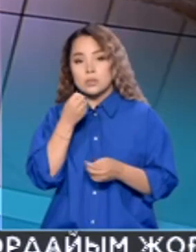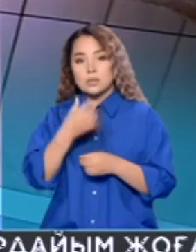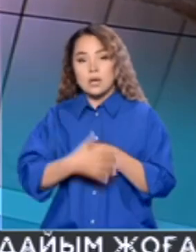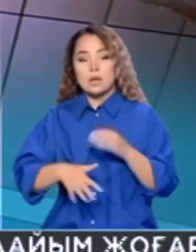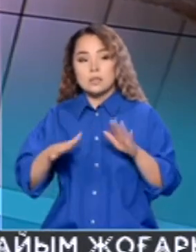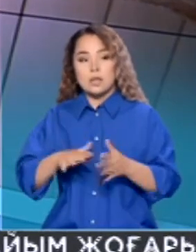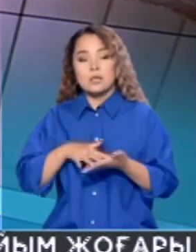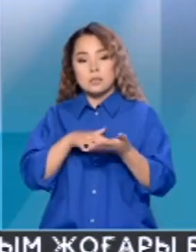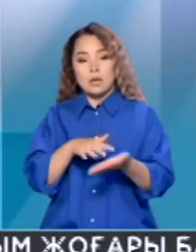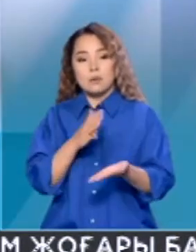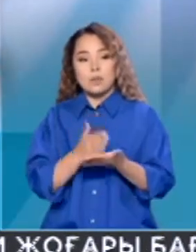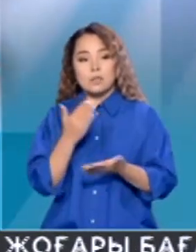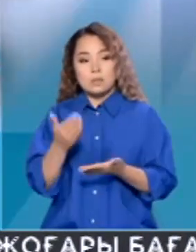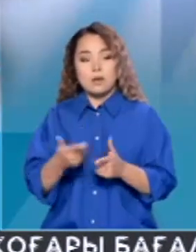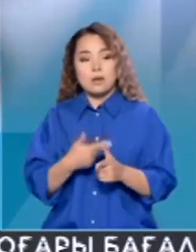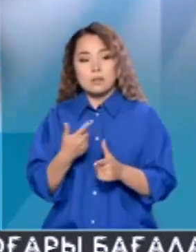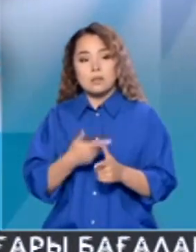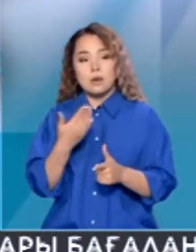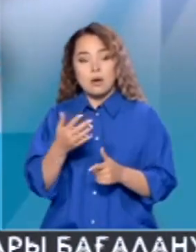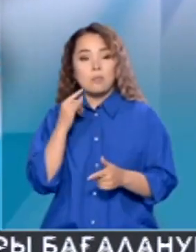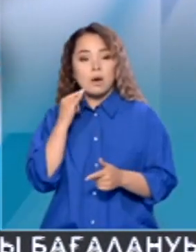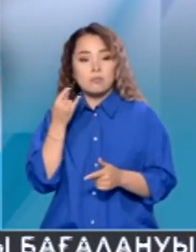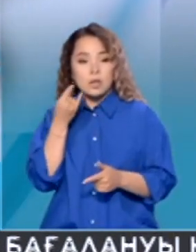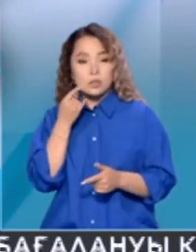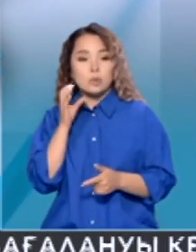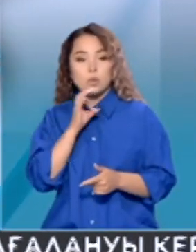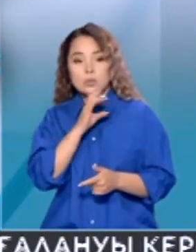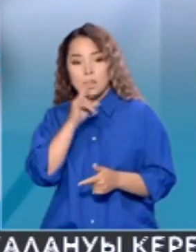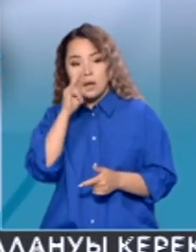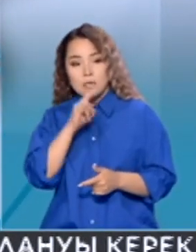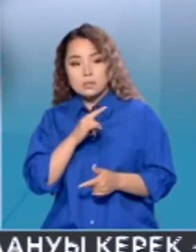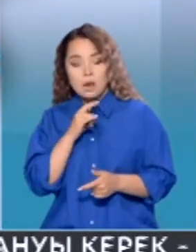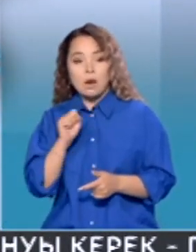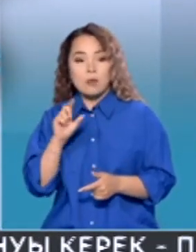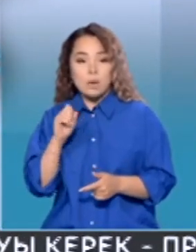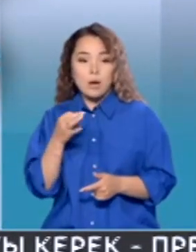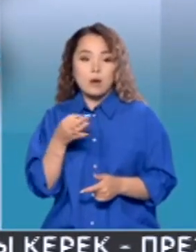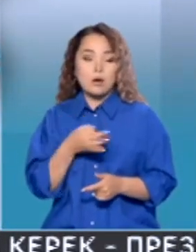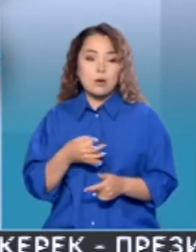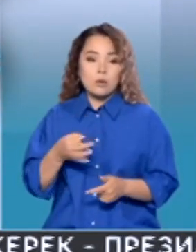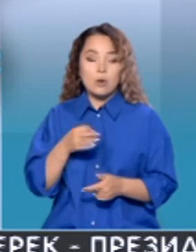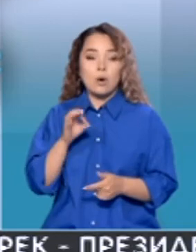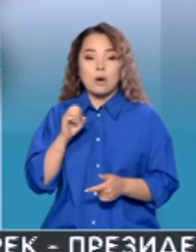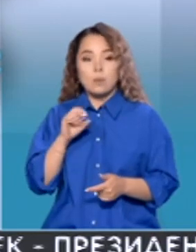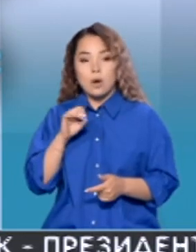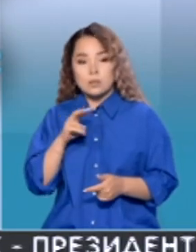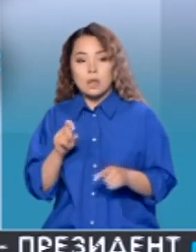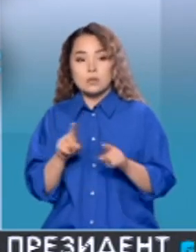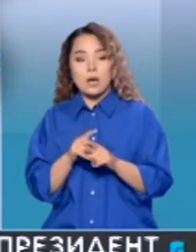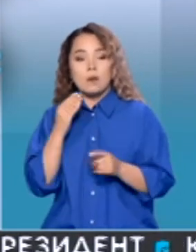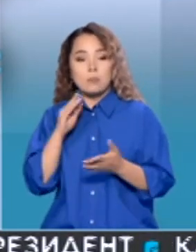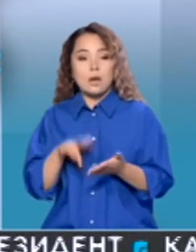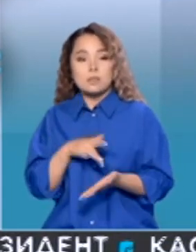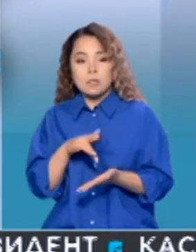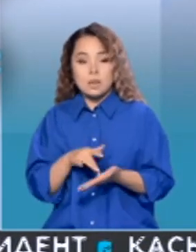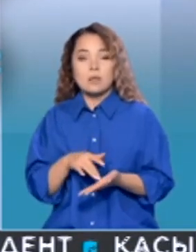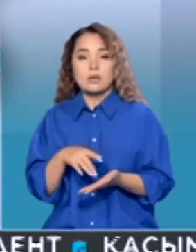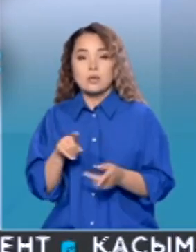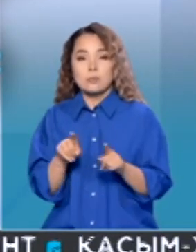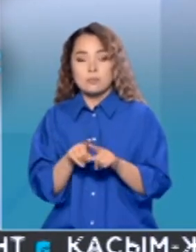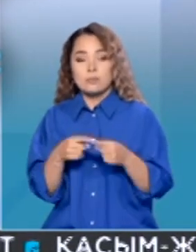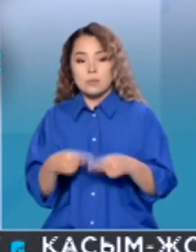станциясынан өтініш келген. Атап айтқанда, Павлодар, солтүстік Қазақстан, Абай, Ақмола облыстары мен Алматы қаласы және өзге